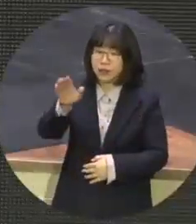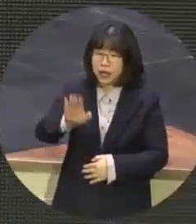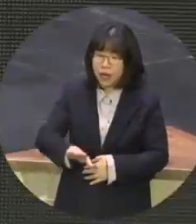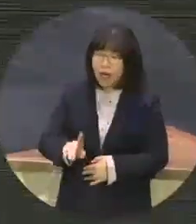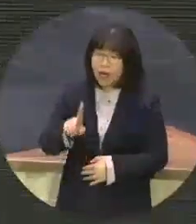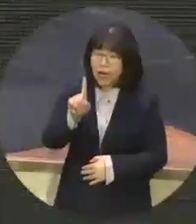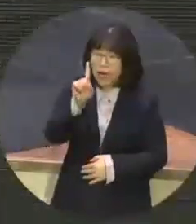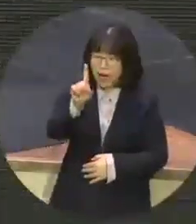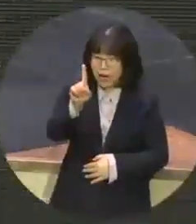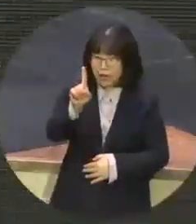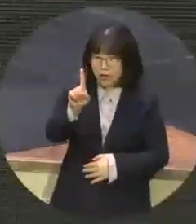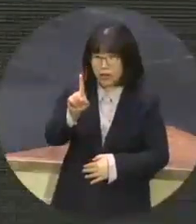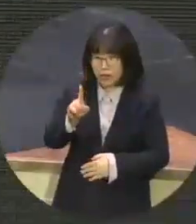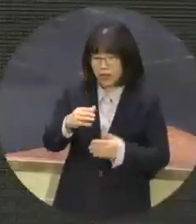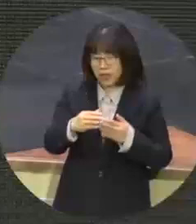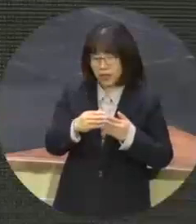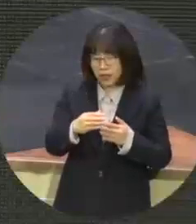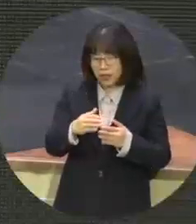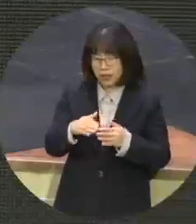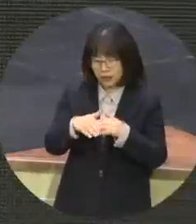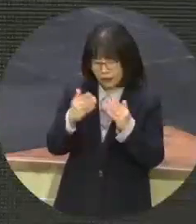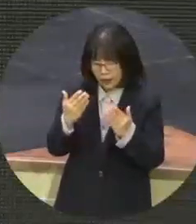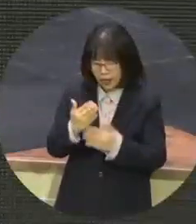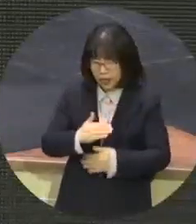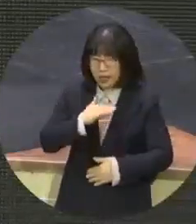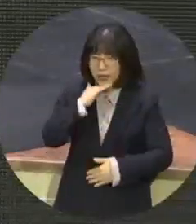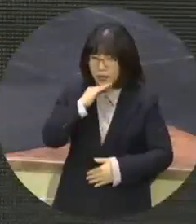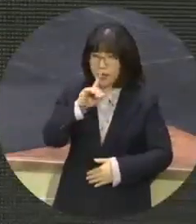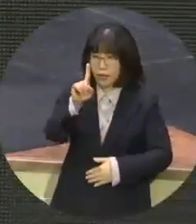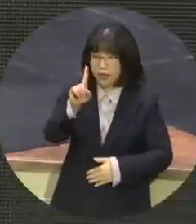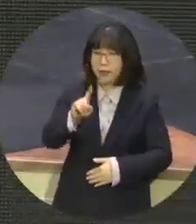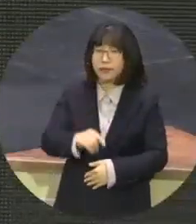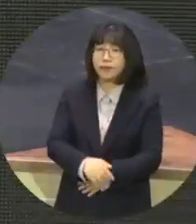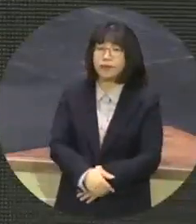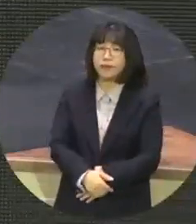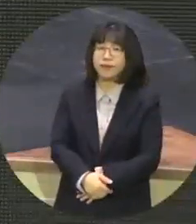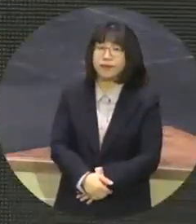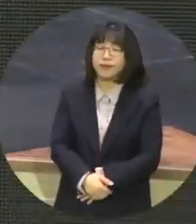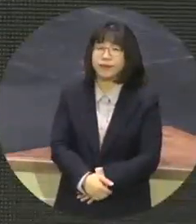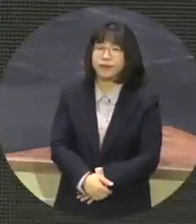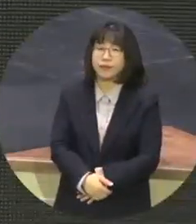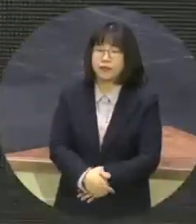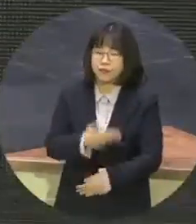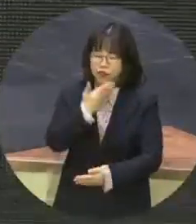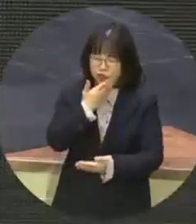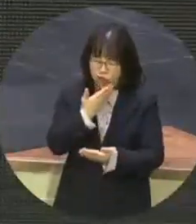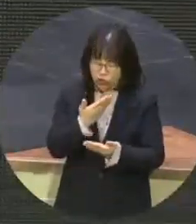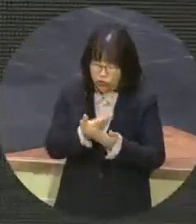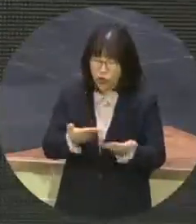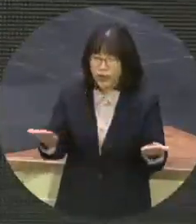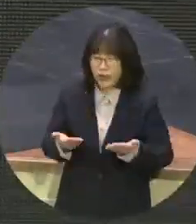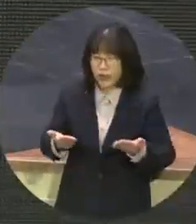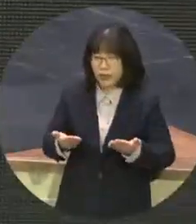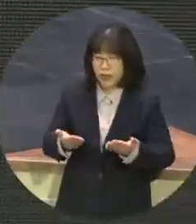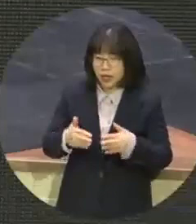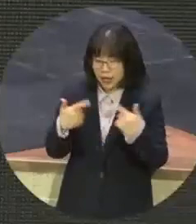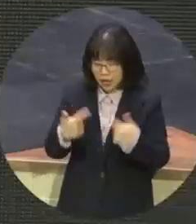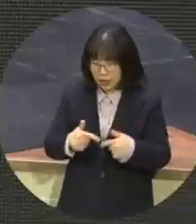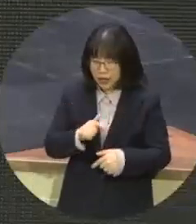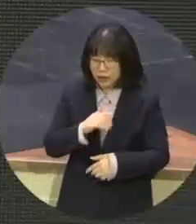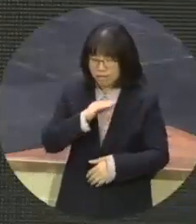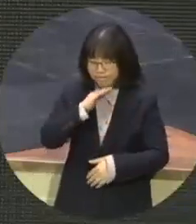순간 언제나 인도받습니다. 기다립니다. 기다려, 또 기다려, 또 기다려. 참고, 또 참고, 또